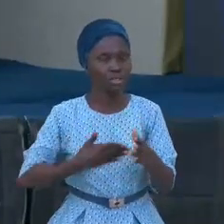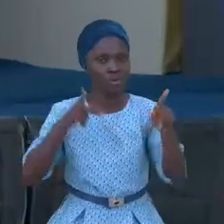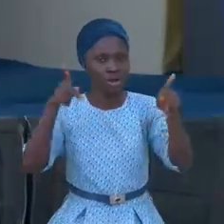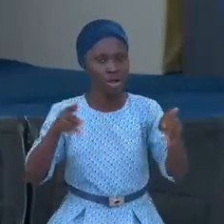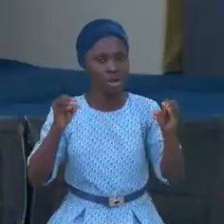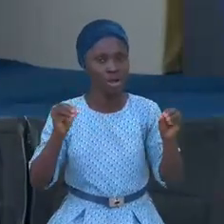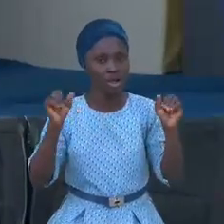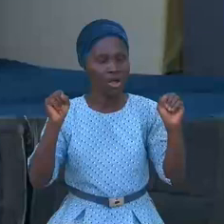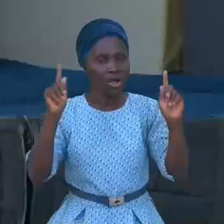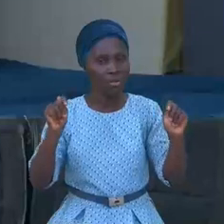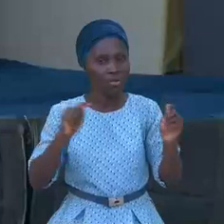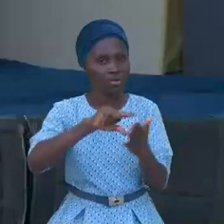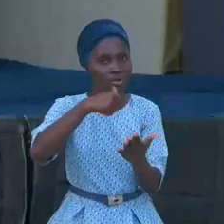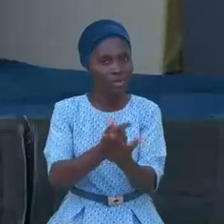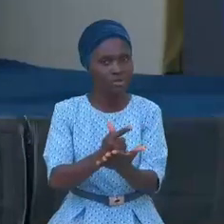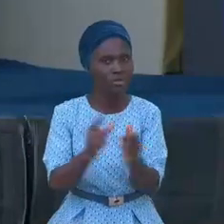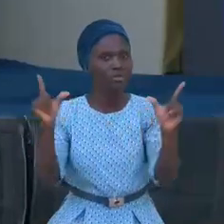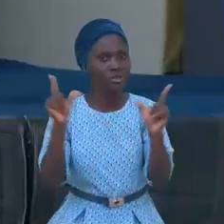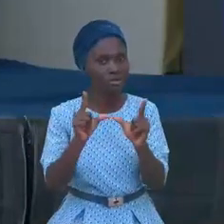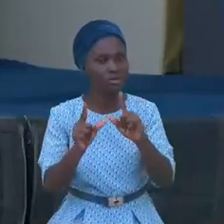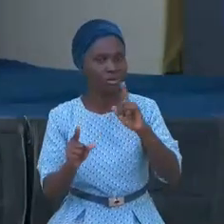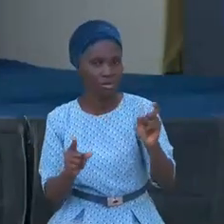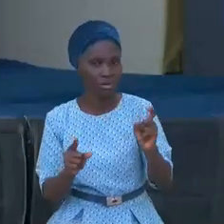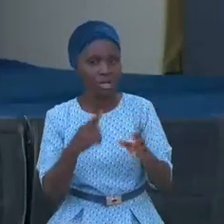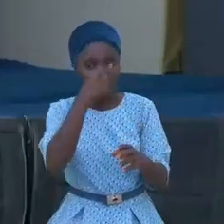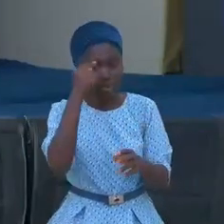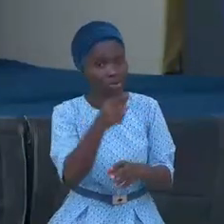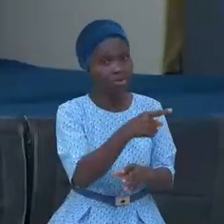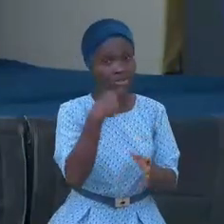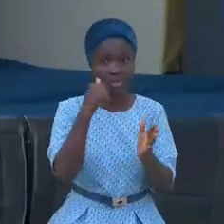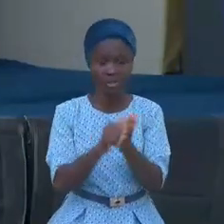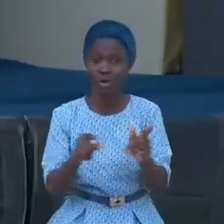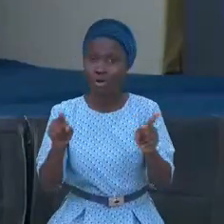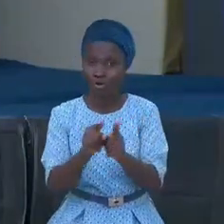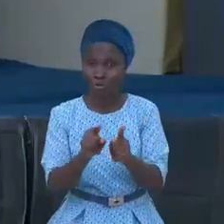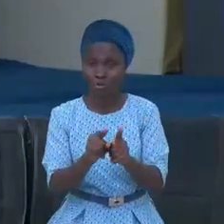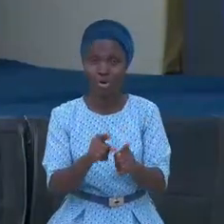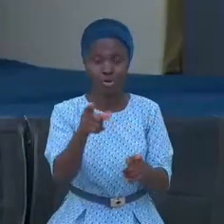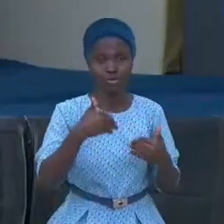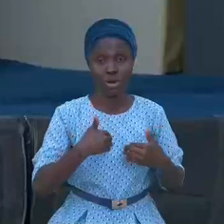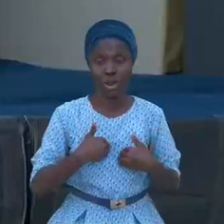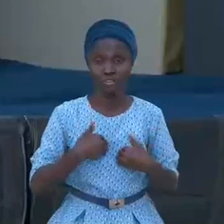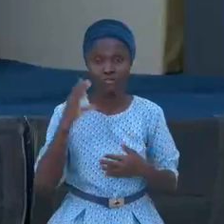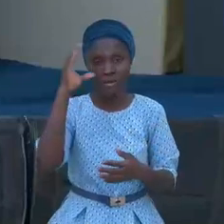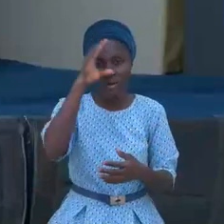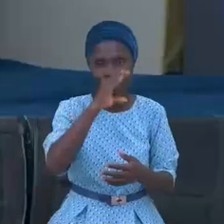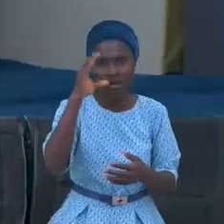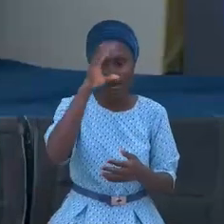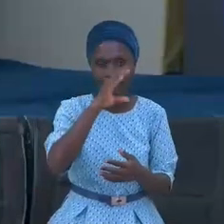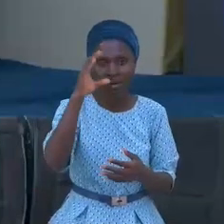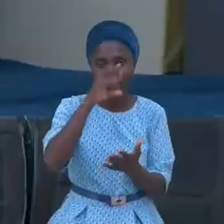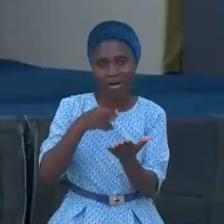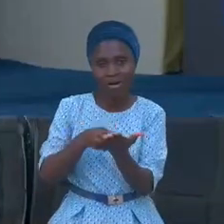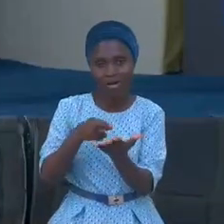poursuite? Parce qu'ils disent, même si tu as déjà exploré et tout ça a été fait, tu